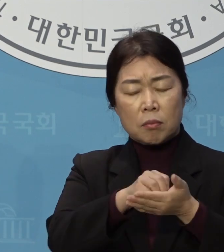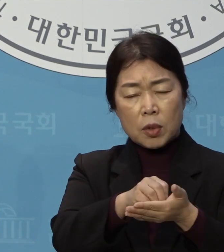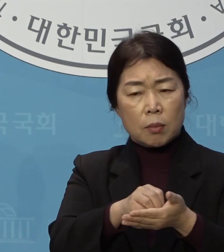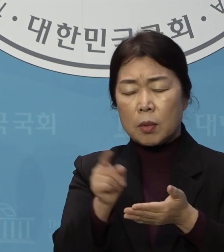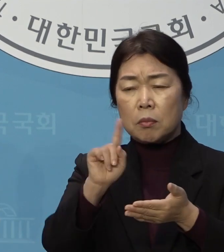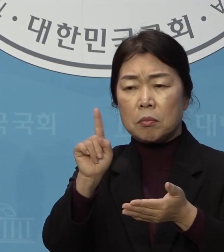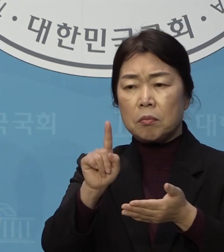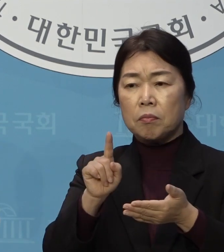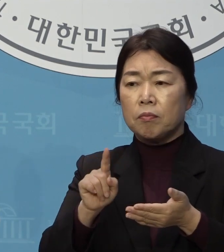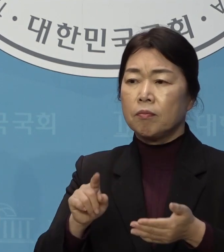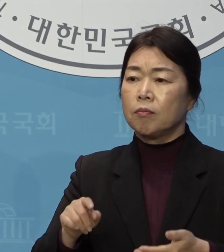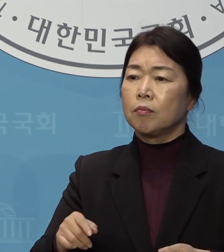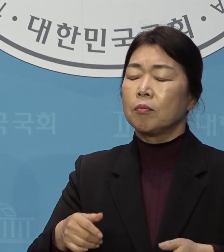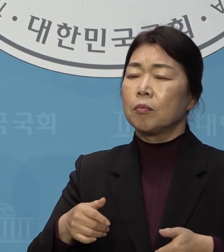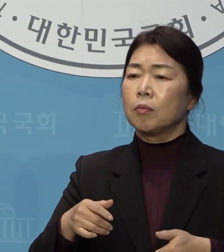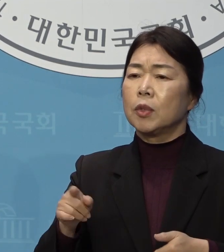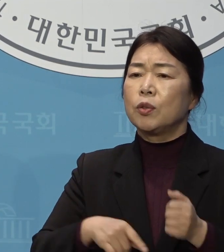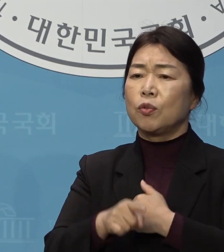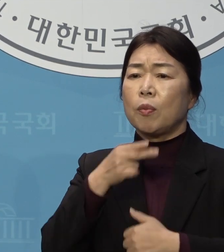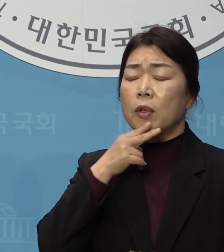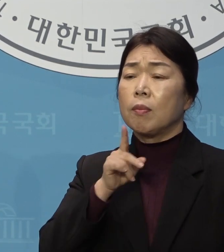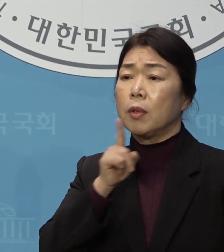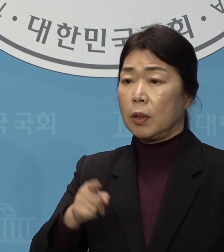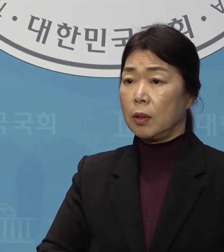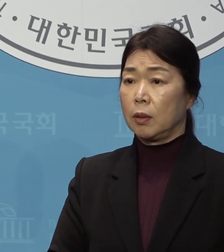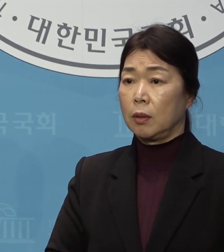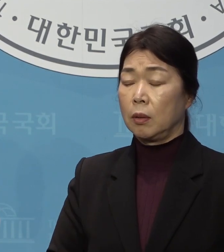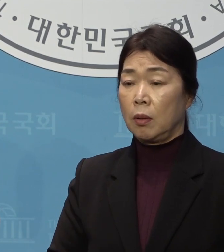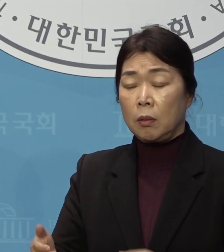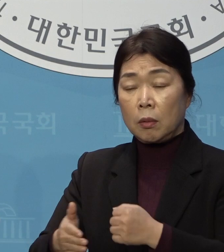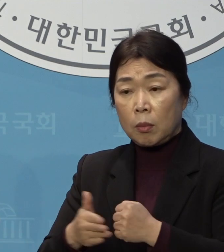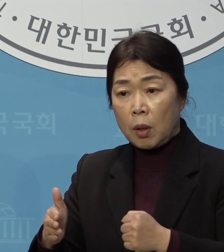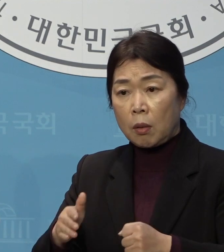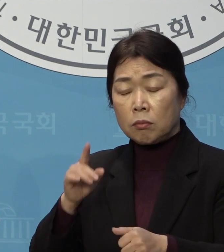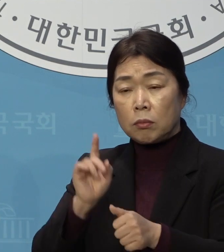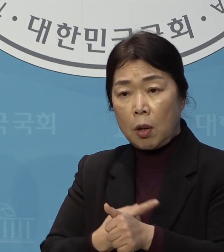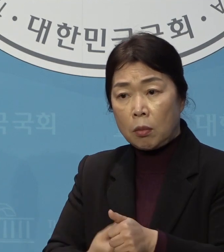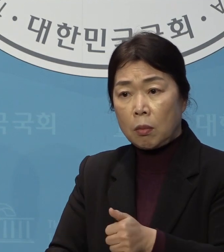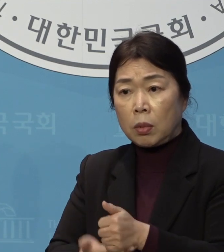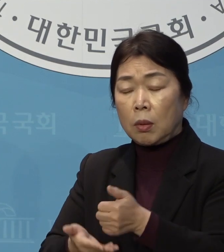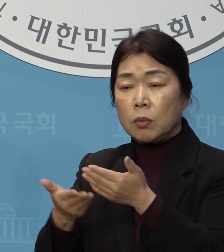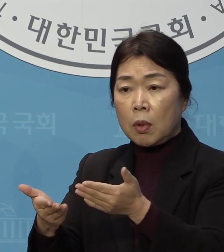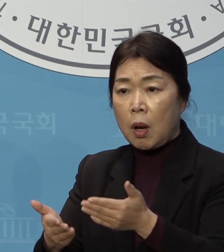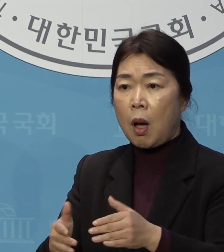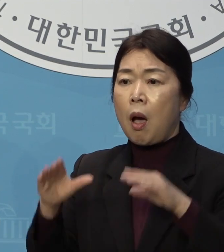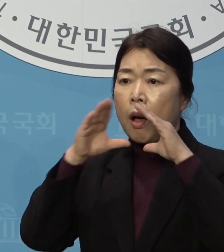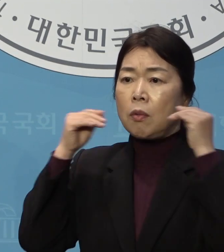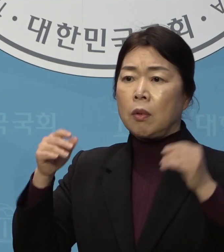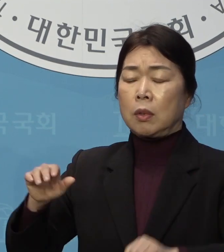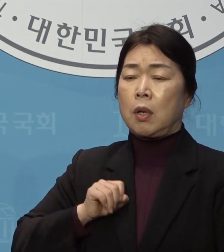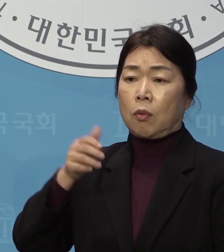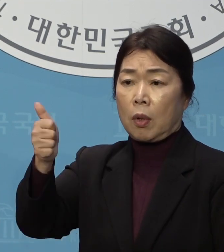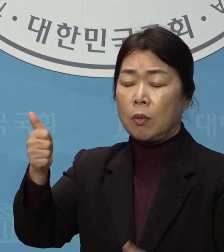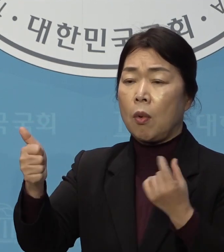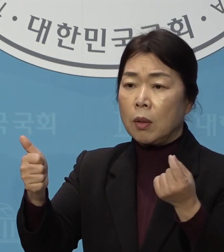국민의들이 한동 장관을 이순신장군에 비유하며 주니는 참을